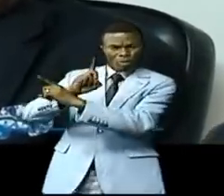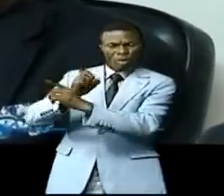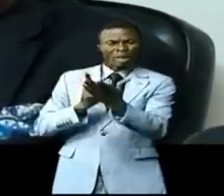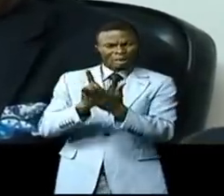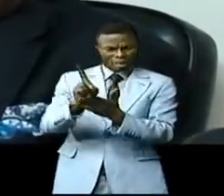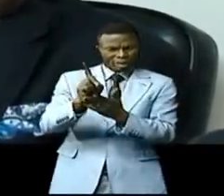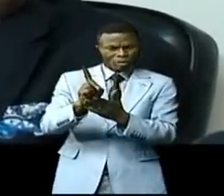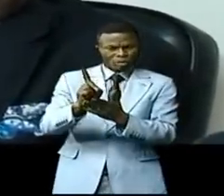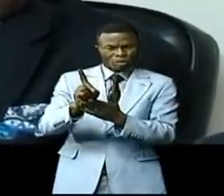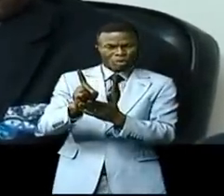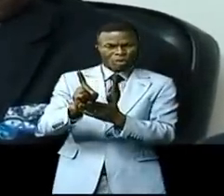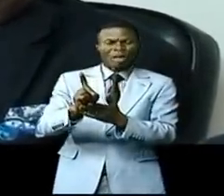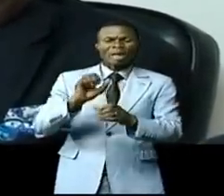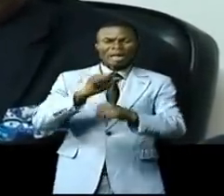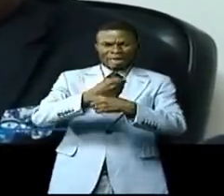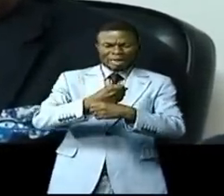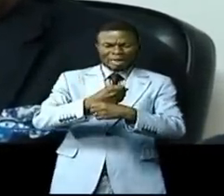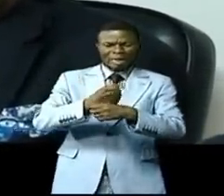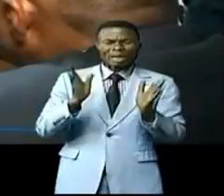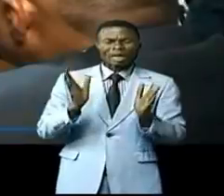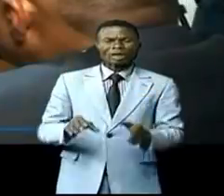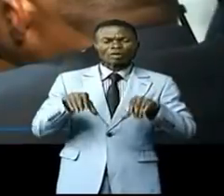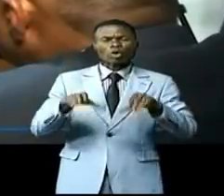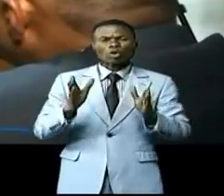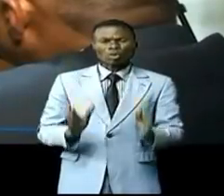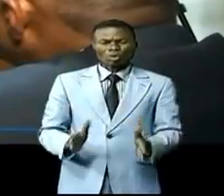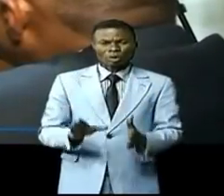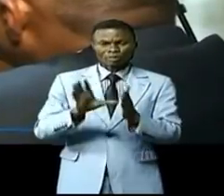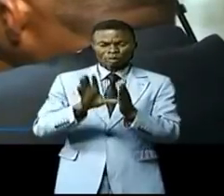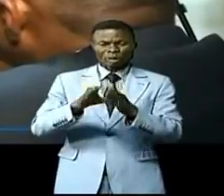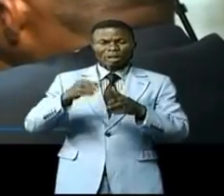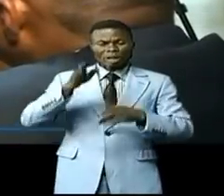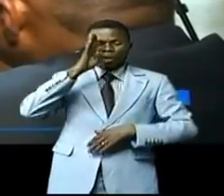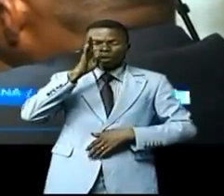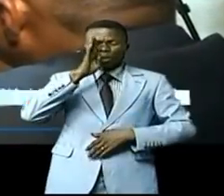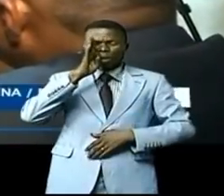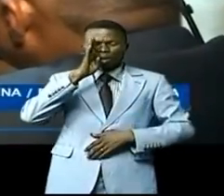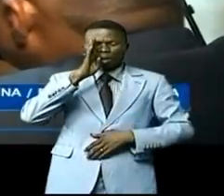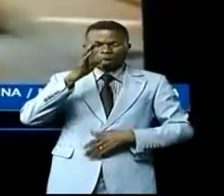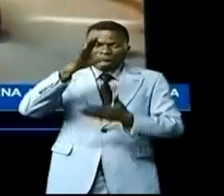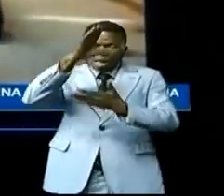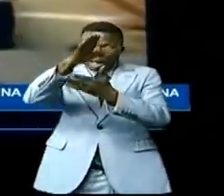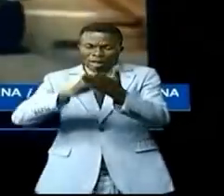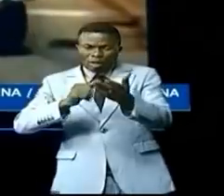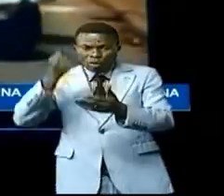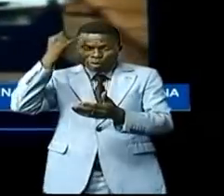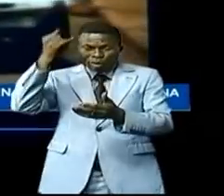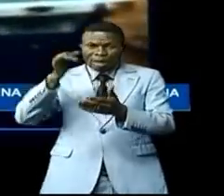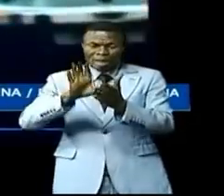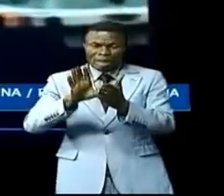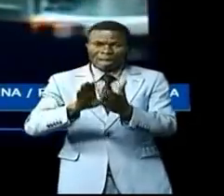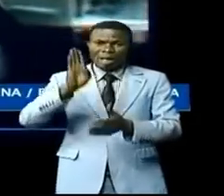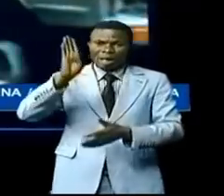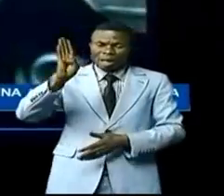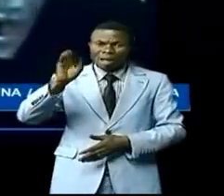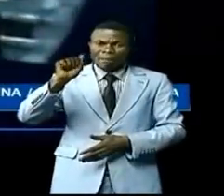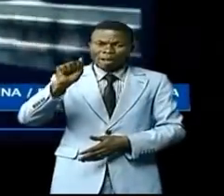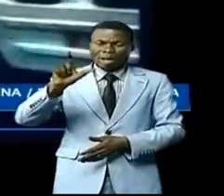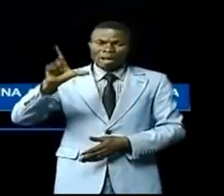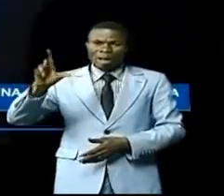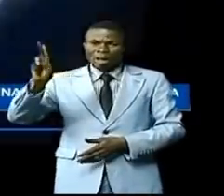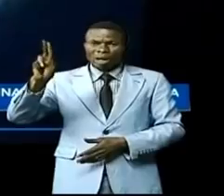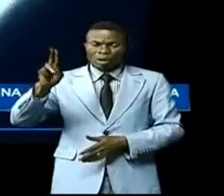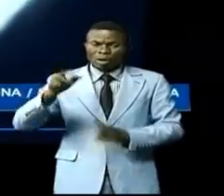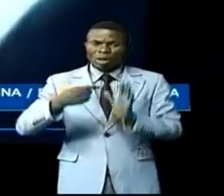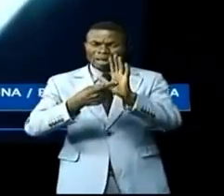droit aux créatifs congolais. Le cinéaste belge s'est inspiré de la production de Baloufou Bakoupa Kanunda pour